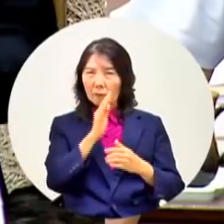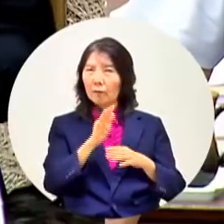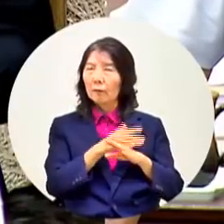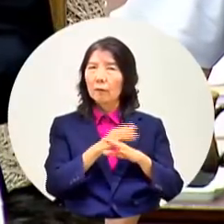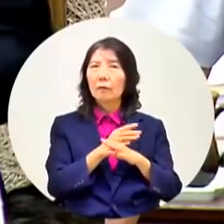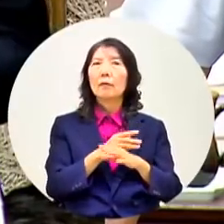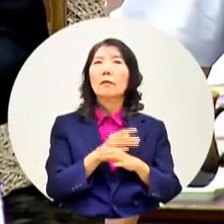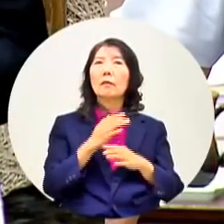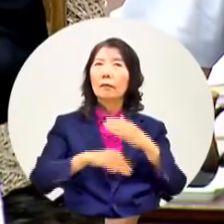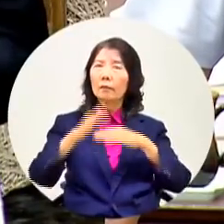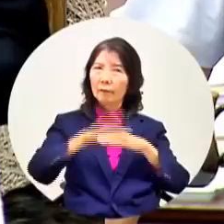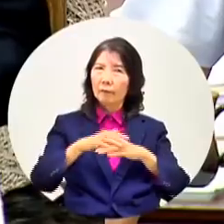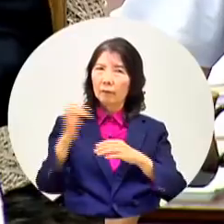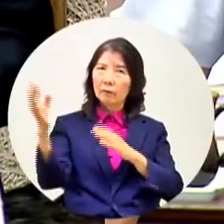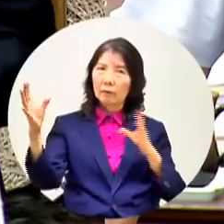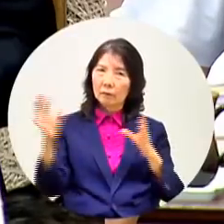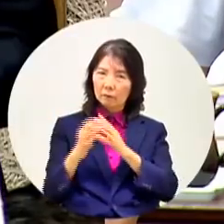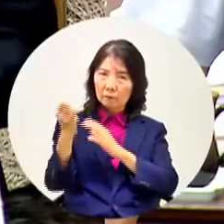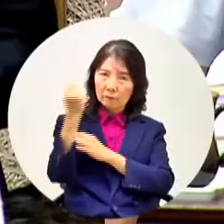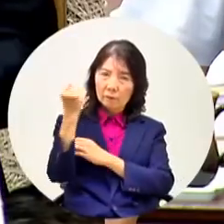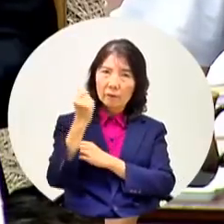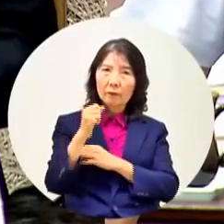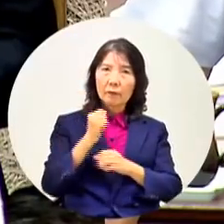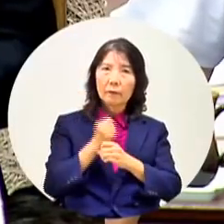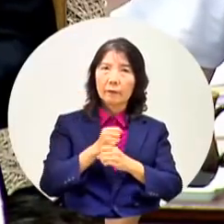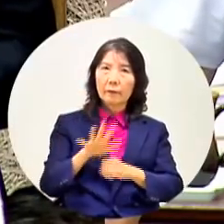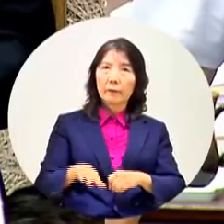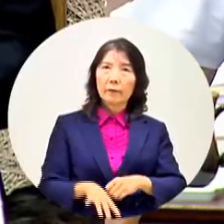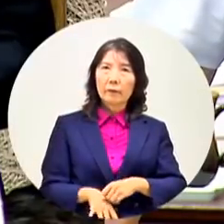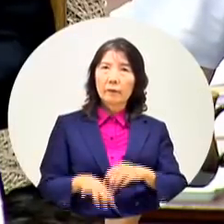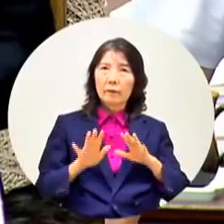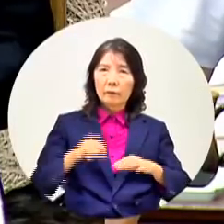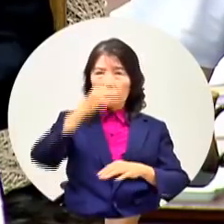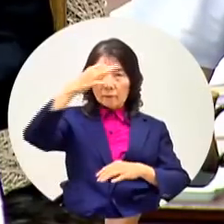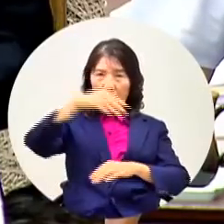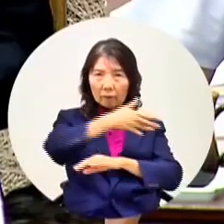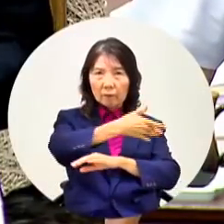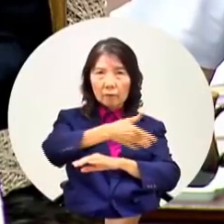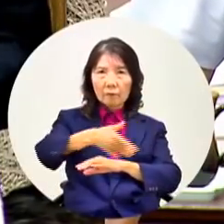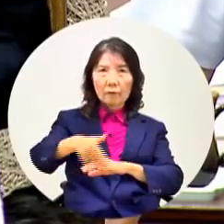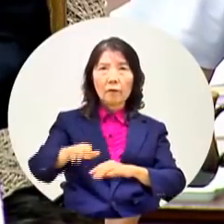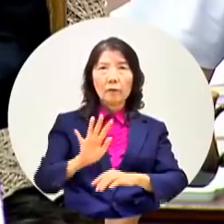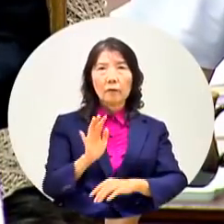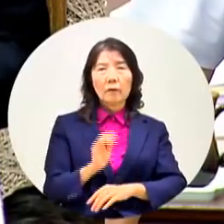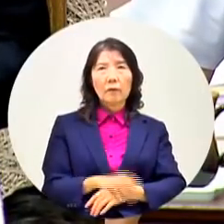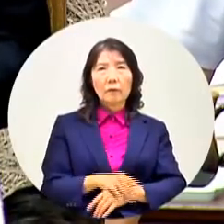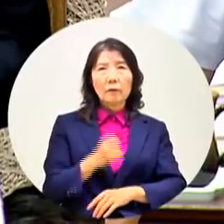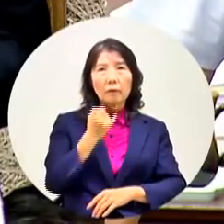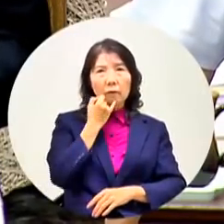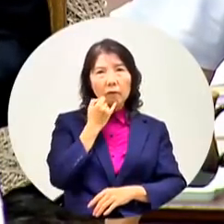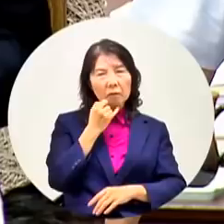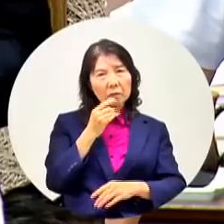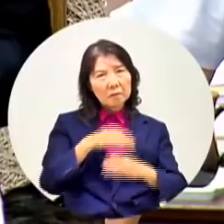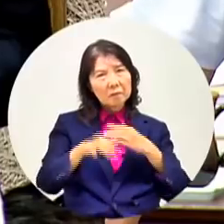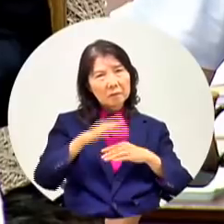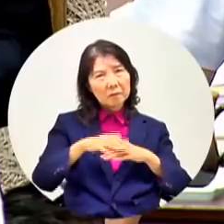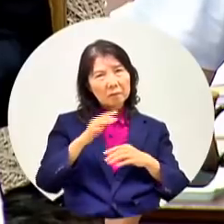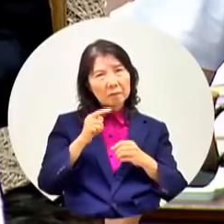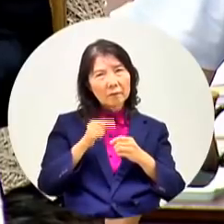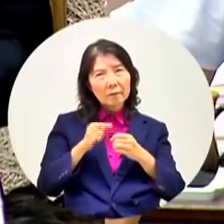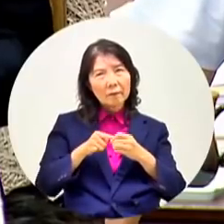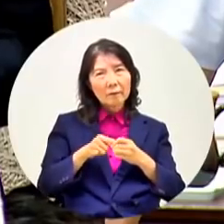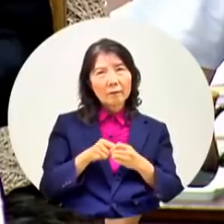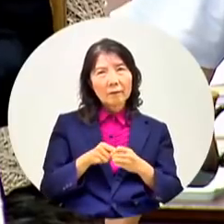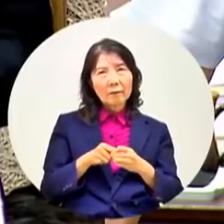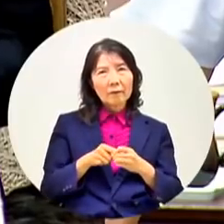标，我们一起来努力的。 其实哈，目前咱凤山溪有可能要达到这个目标，可能非常